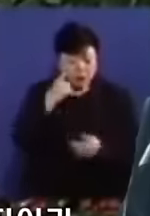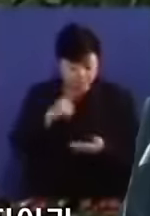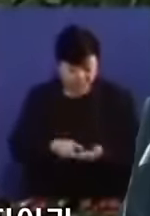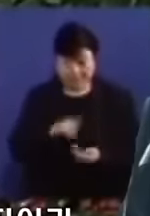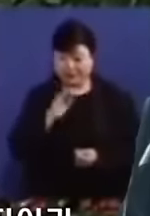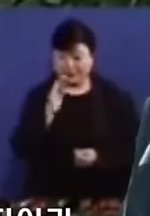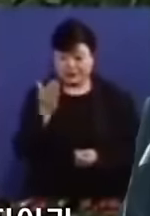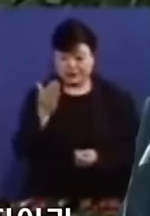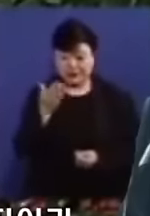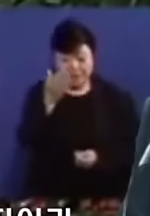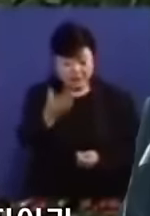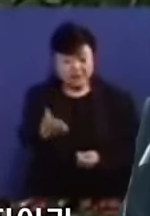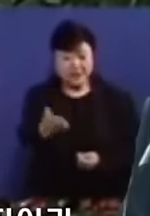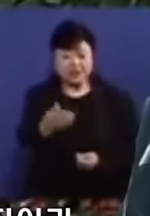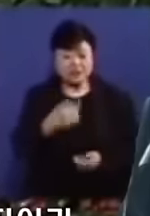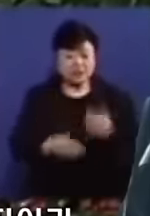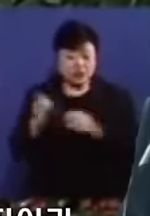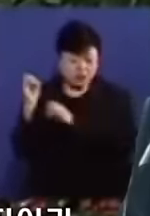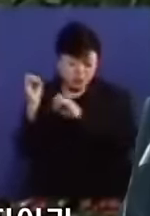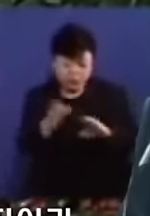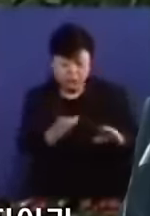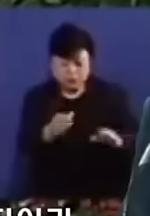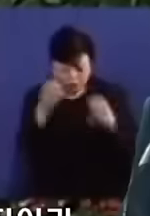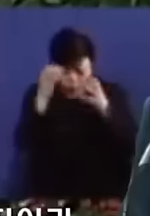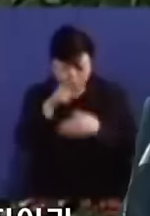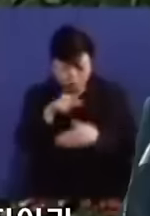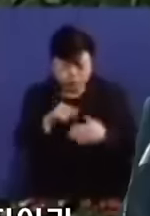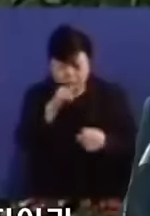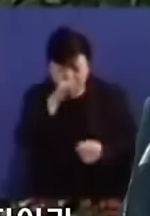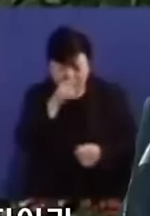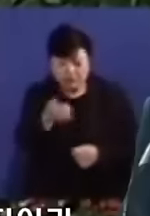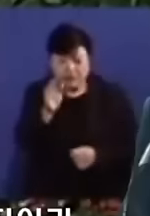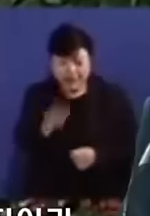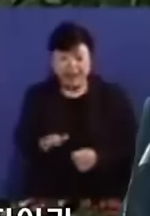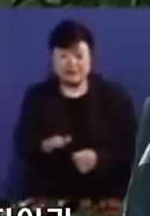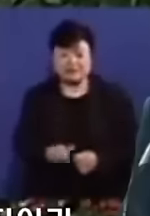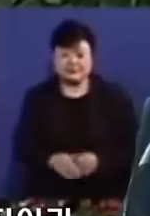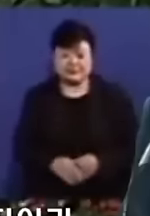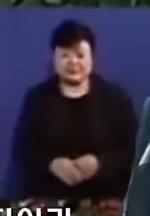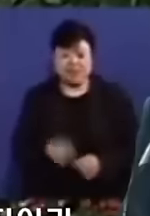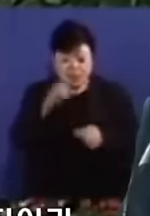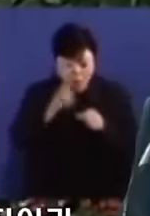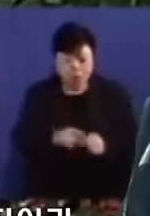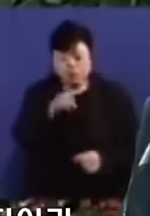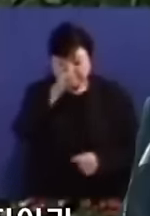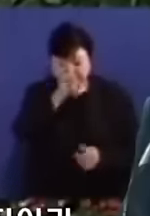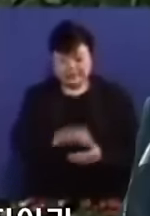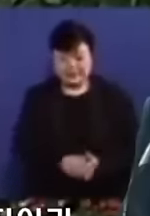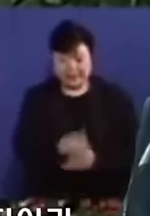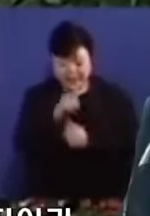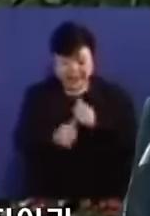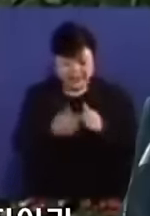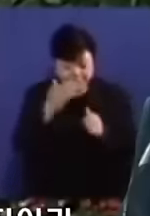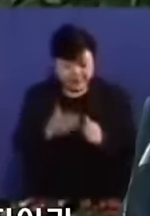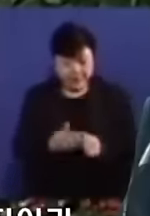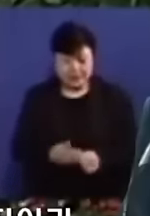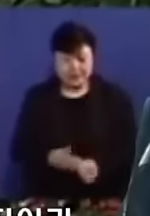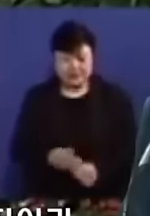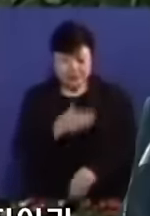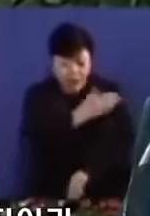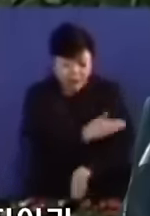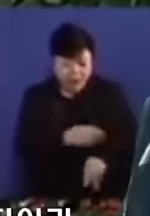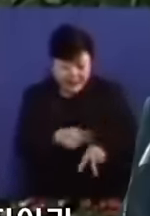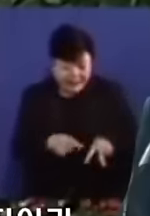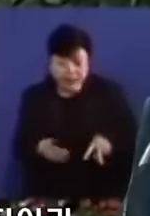찾았습니다. 당신이 불 속에 던져지는 고통 중에 있다 하지도 그에 따른 목적이 있습니다. 하나님께서 팔도 다리도